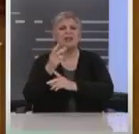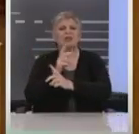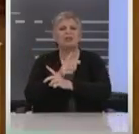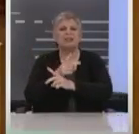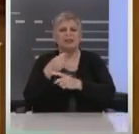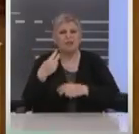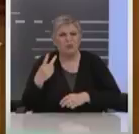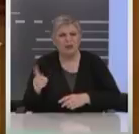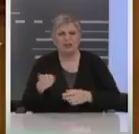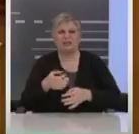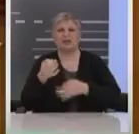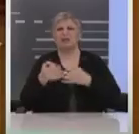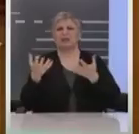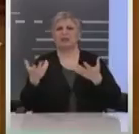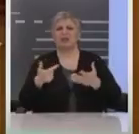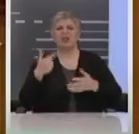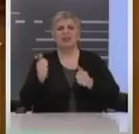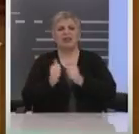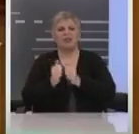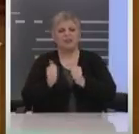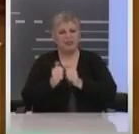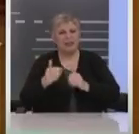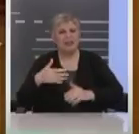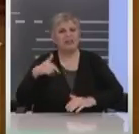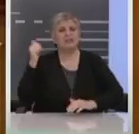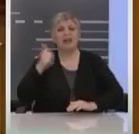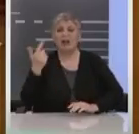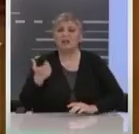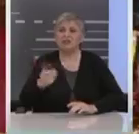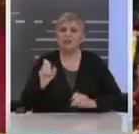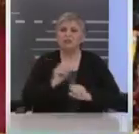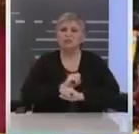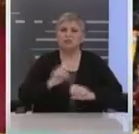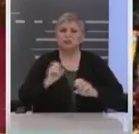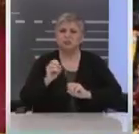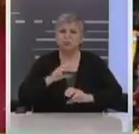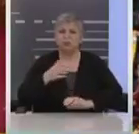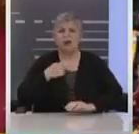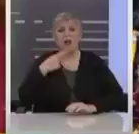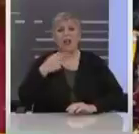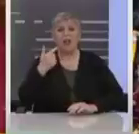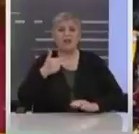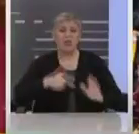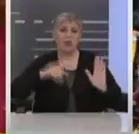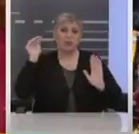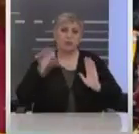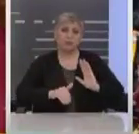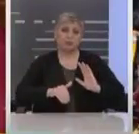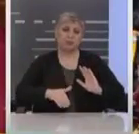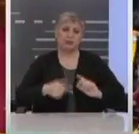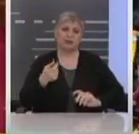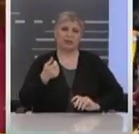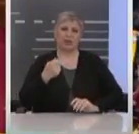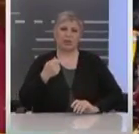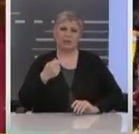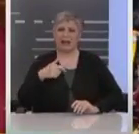κάνουν το λεγόμενο bitching, δηλαδή να δυσφημίσουν την πορεία της ελληνικής οικονομίας. Δεν θα